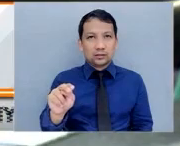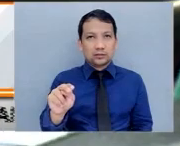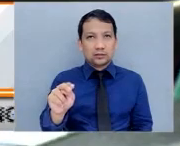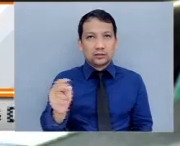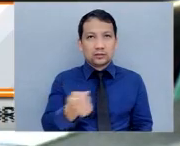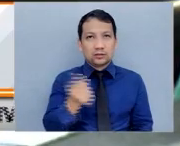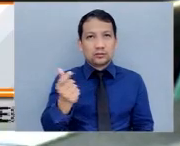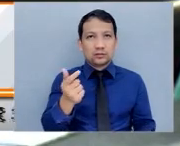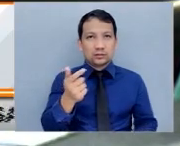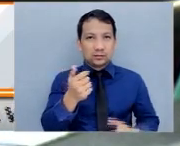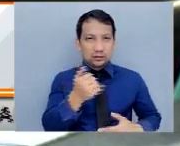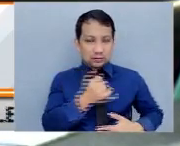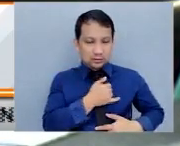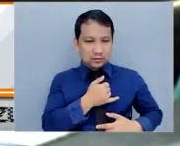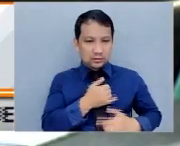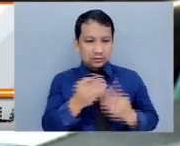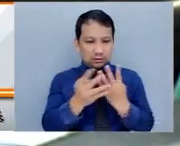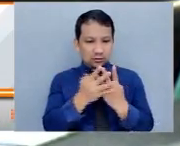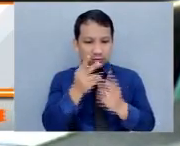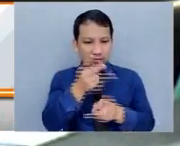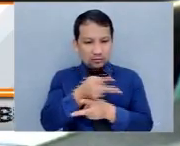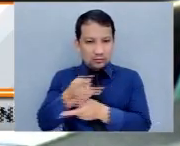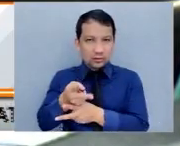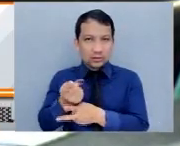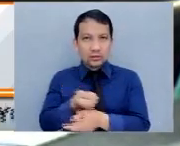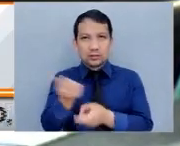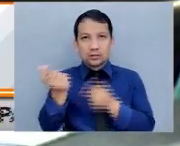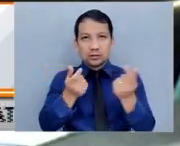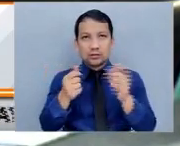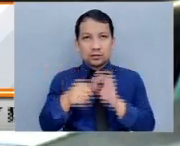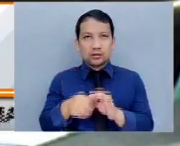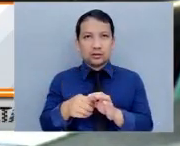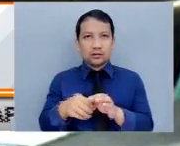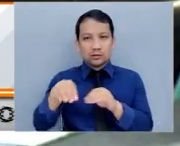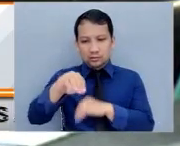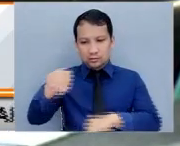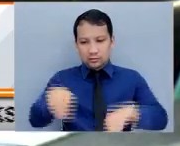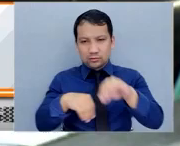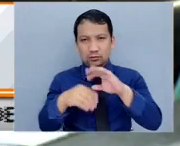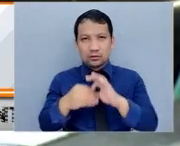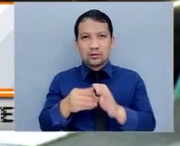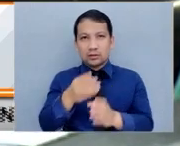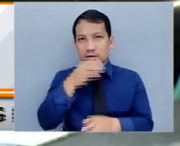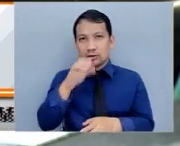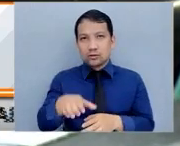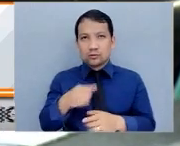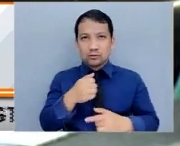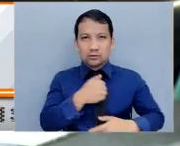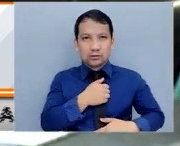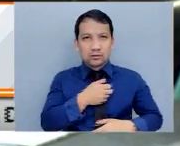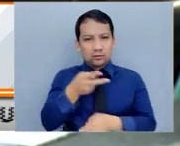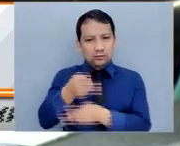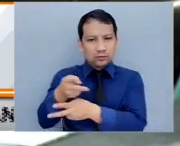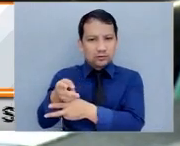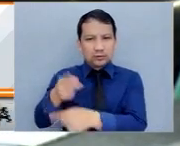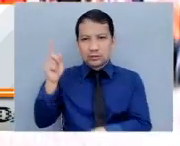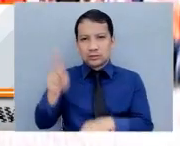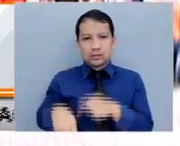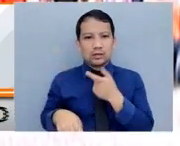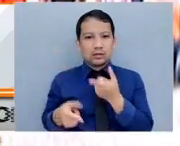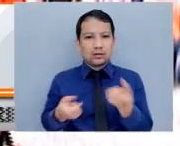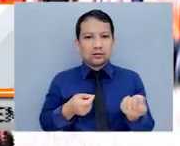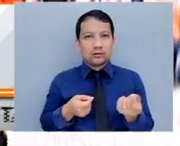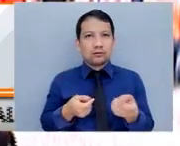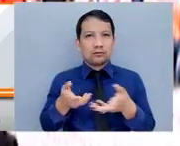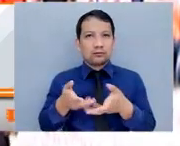mga jail keeper. Pero paliwanag niya, nagtanggal man sila, pwede namang palitan ang mga ito ng Commander of the Guard na hindi naman ginawa. Dahil nga